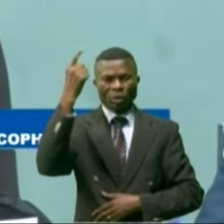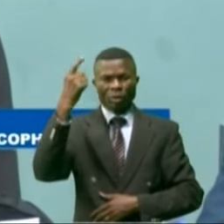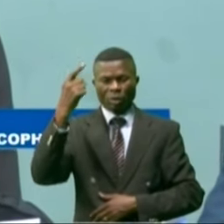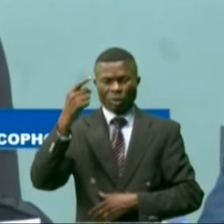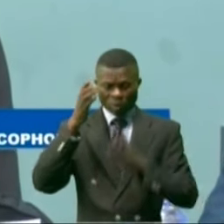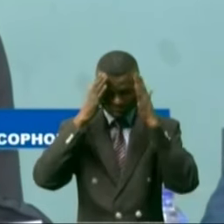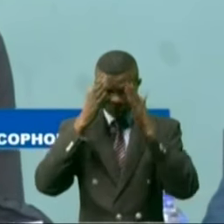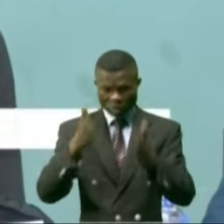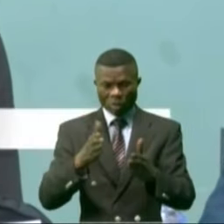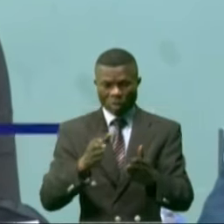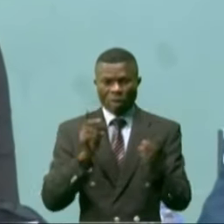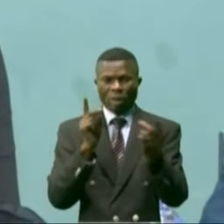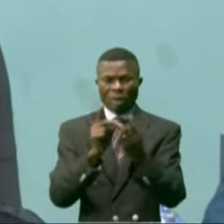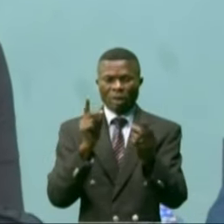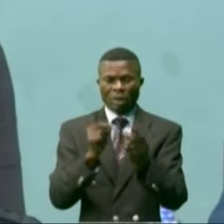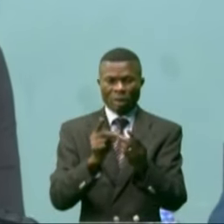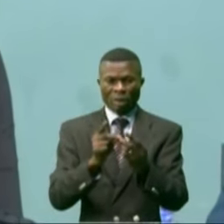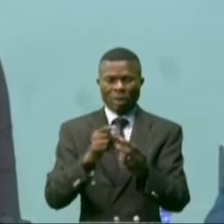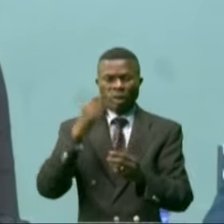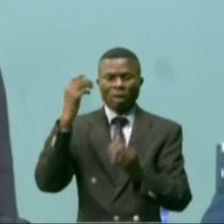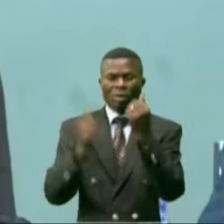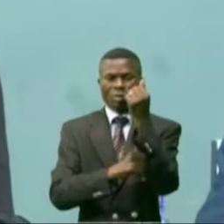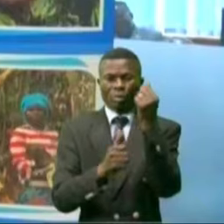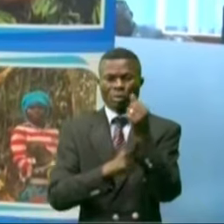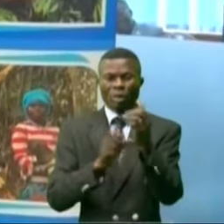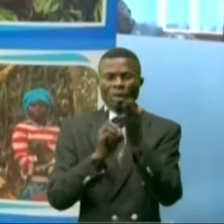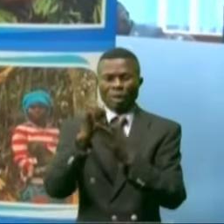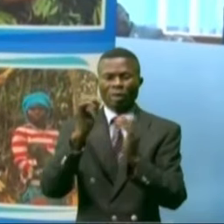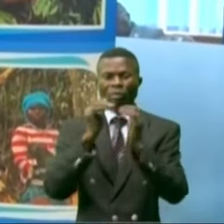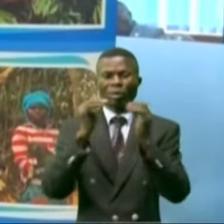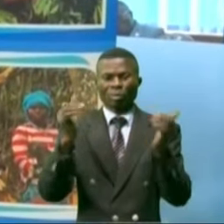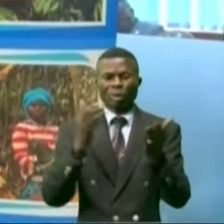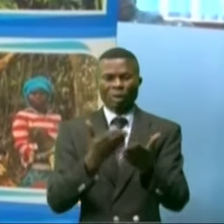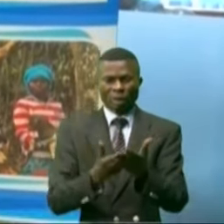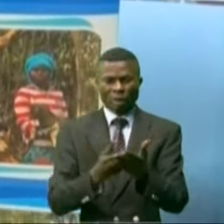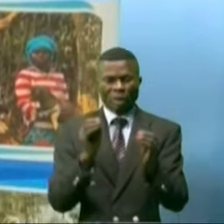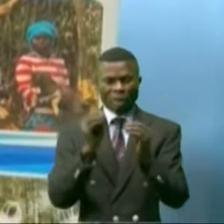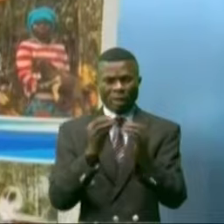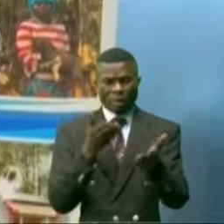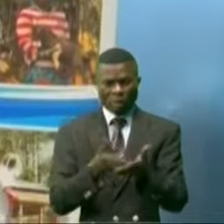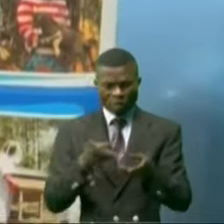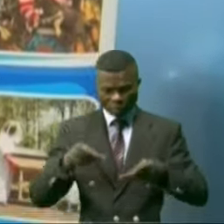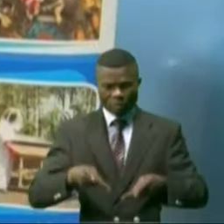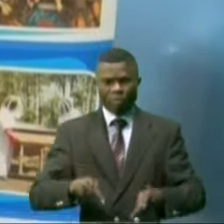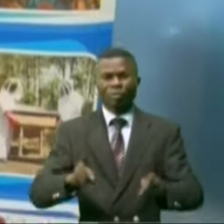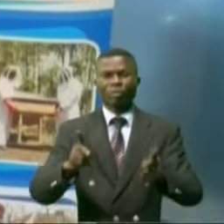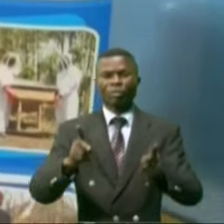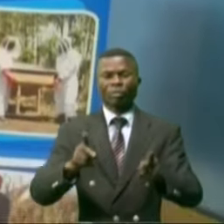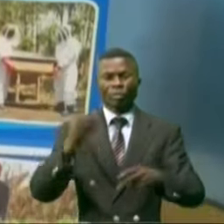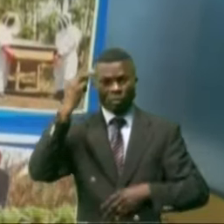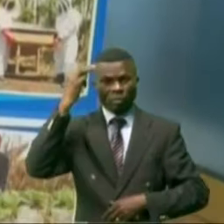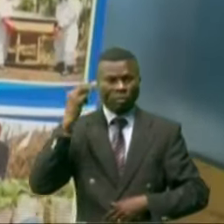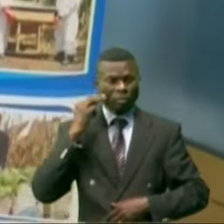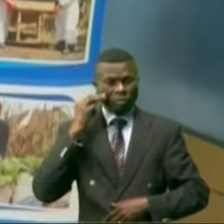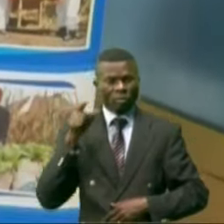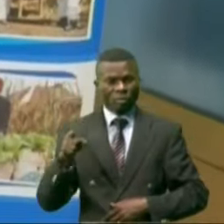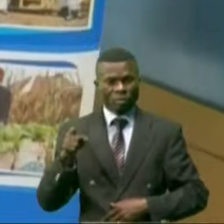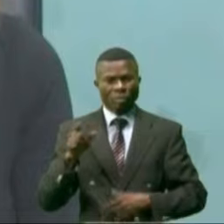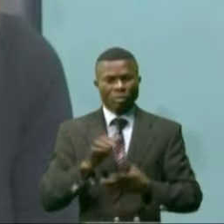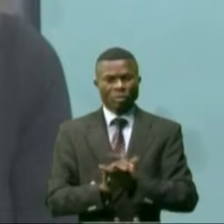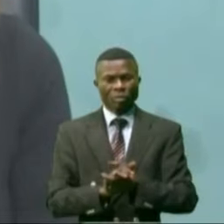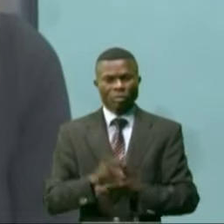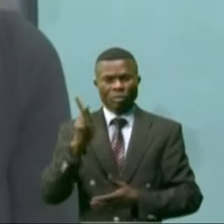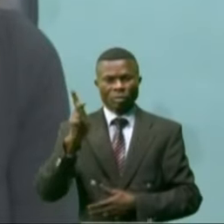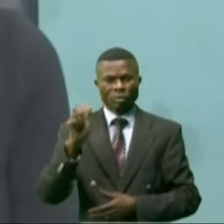base sur l'approche Nexus humanitaire développement paix. Cette rencontre a permis à la ministre Bestine Kazadi